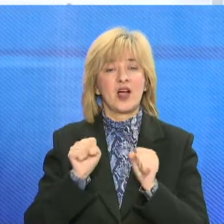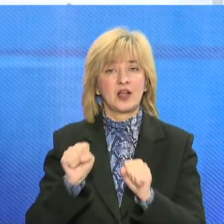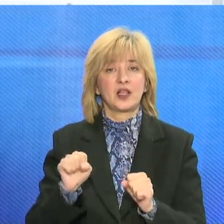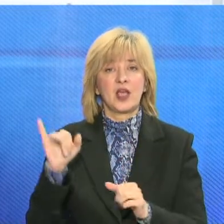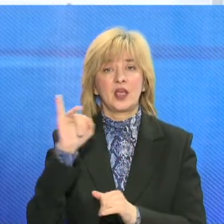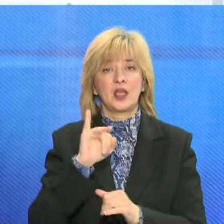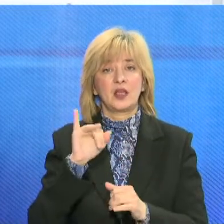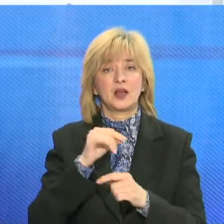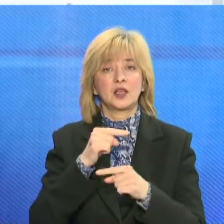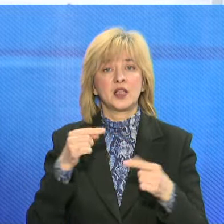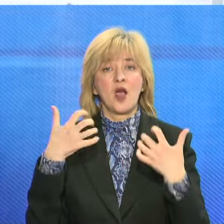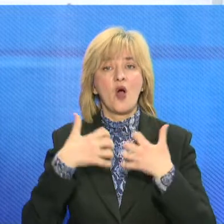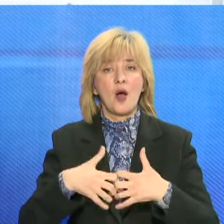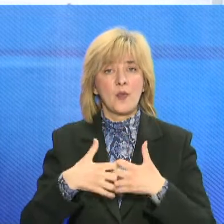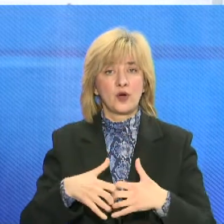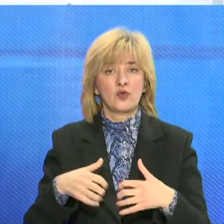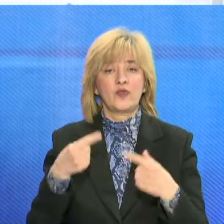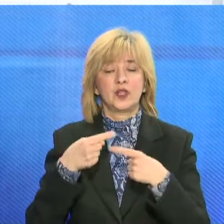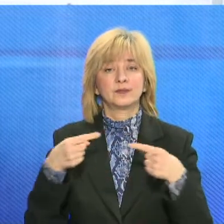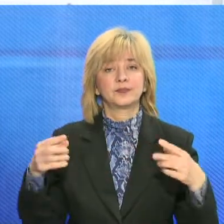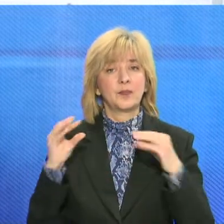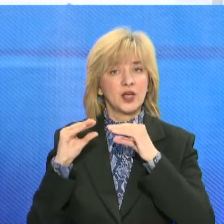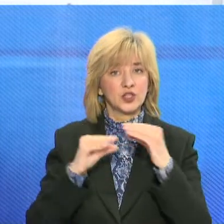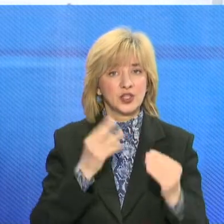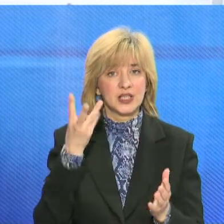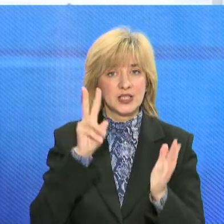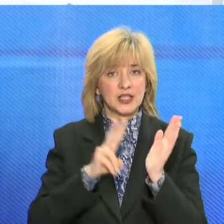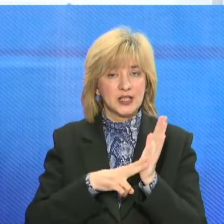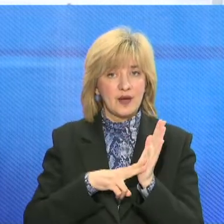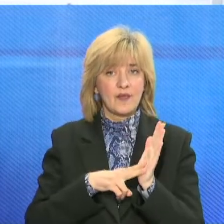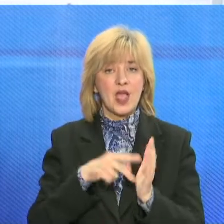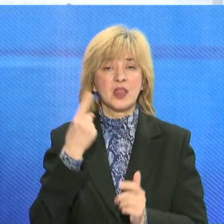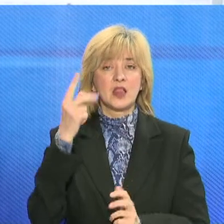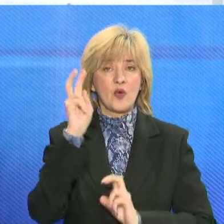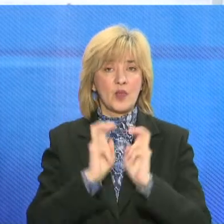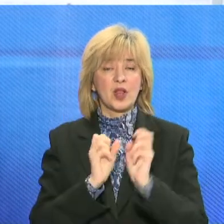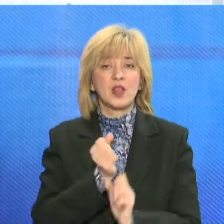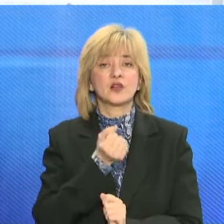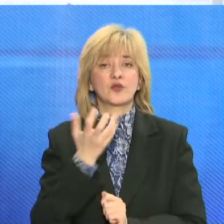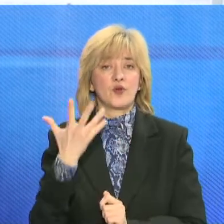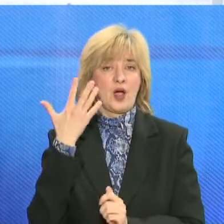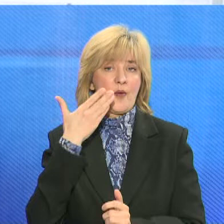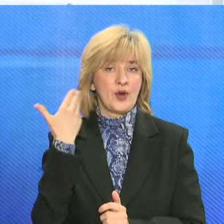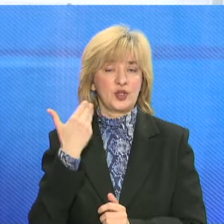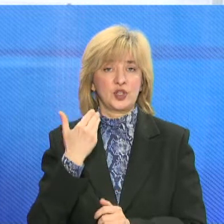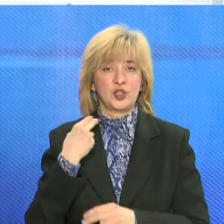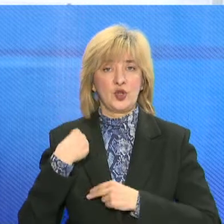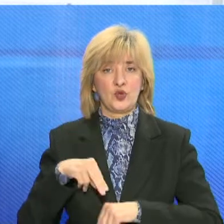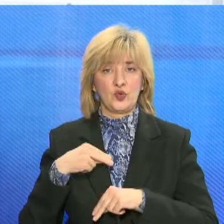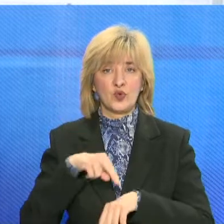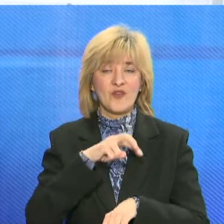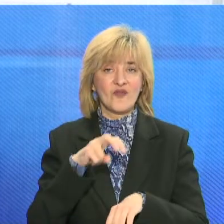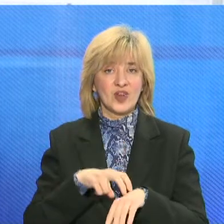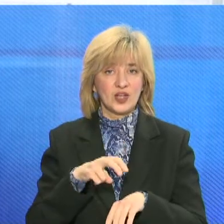это и 37 медицинских машин. От одного предприятия, насколько облегчился труд медицинский, да, труд врача,